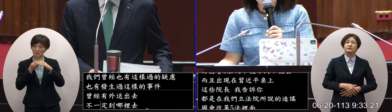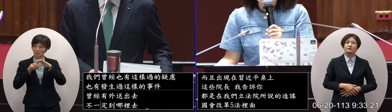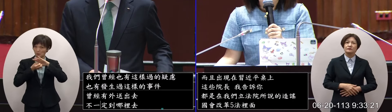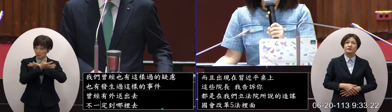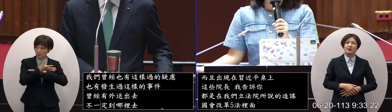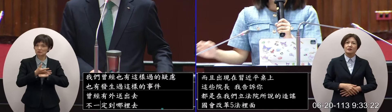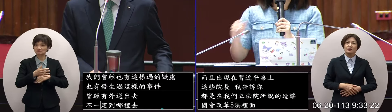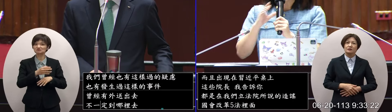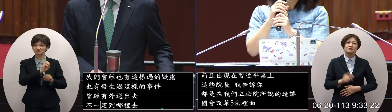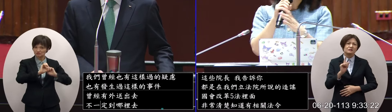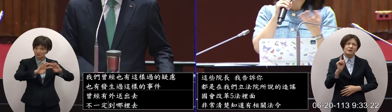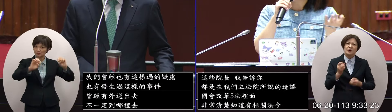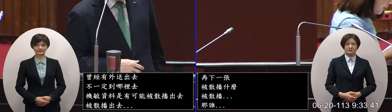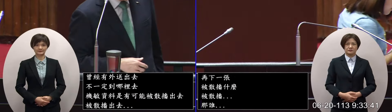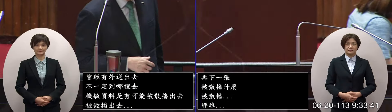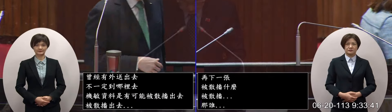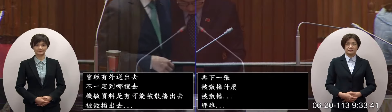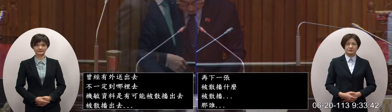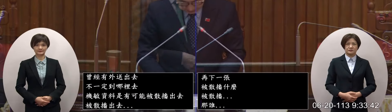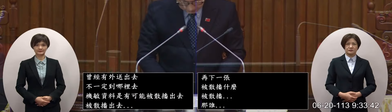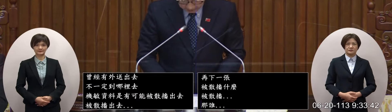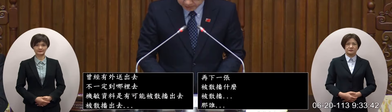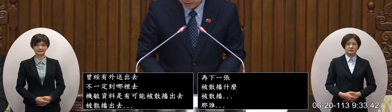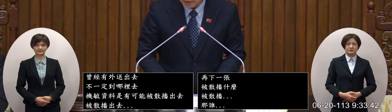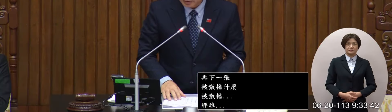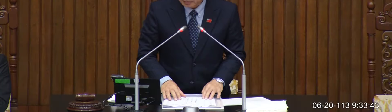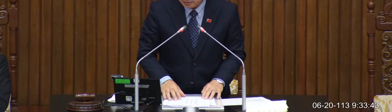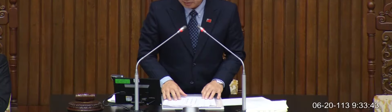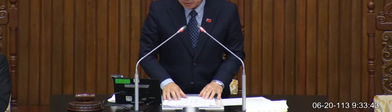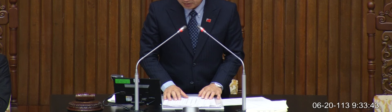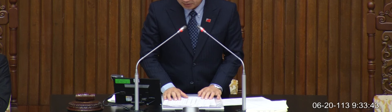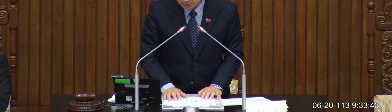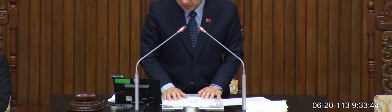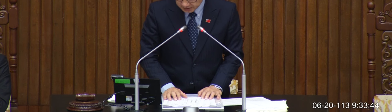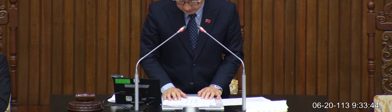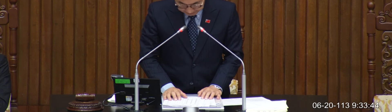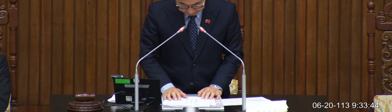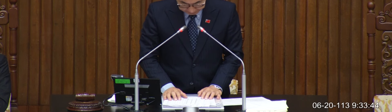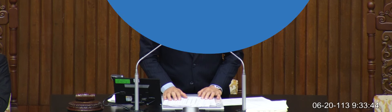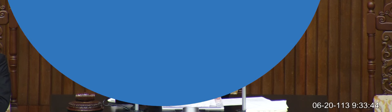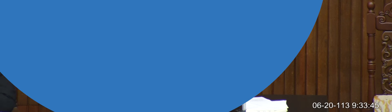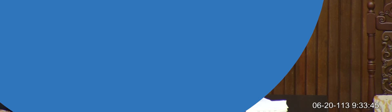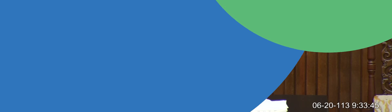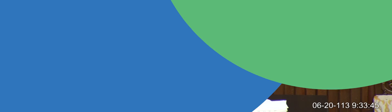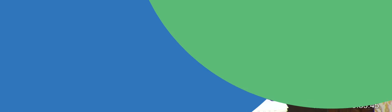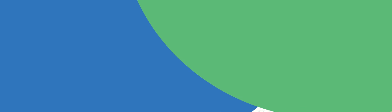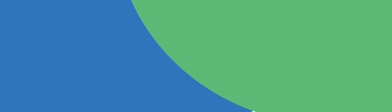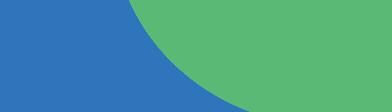被散播出去。 被散播出去，要谁散？ 好，谢谢徐委员，谢谢卓院长。